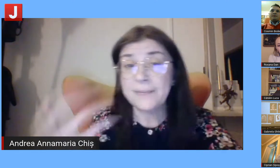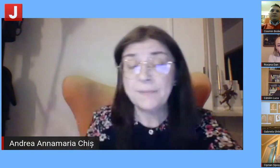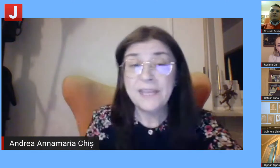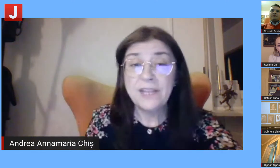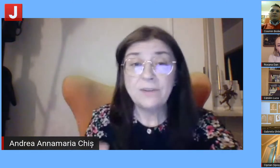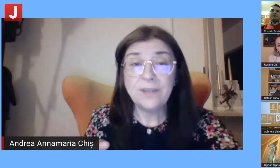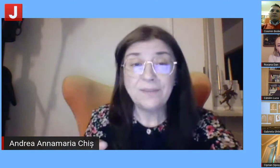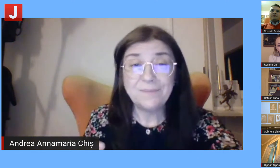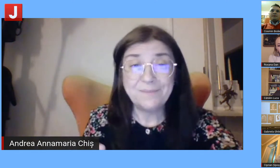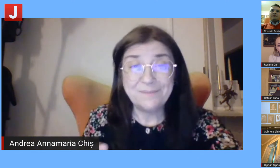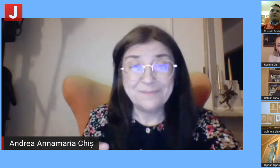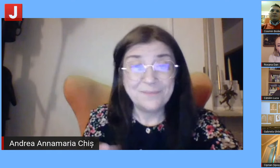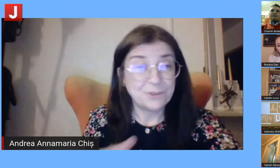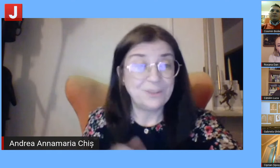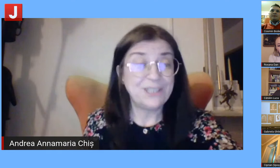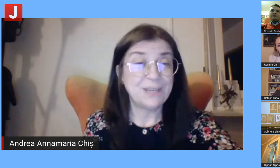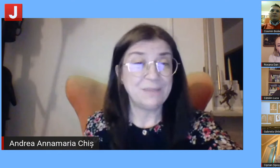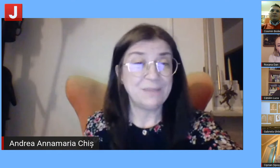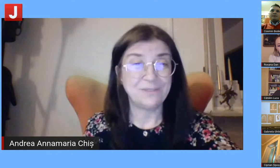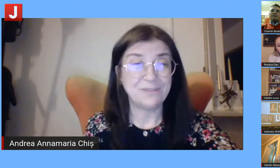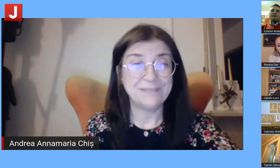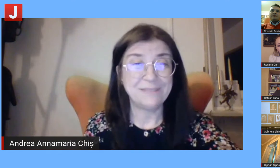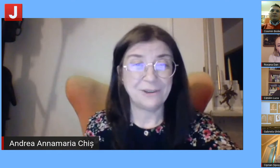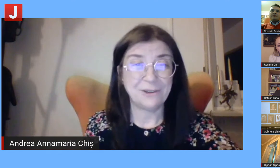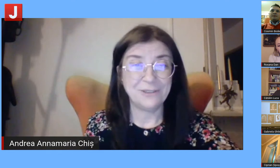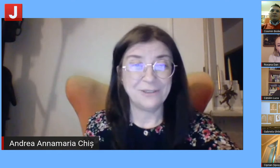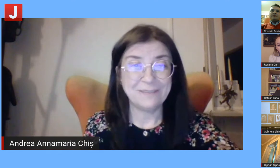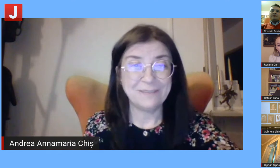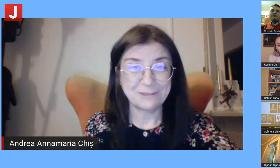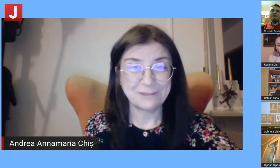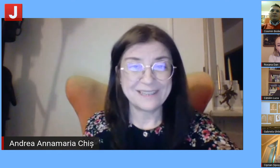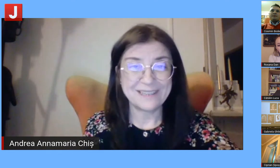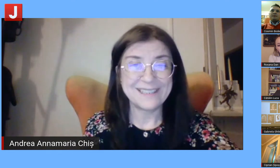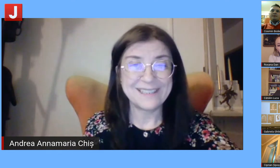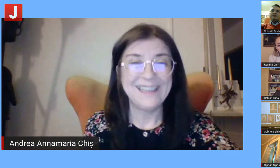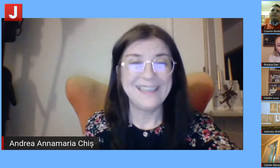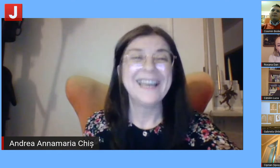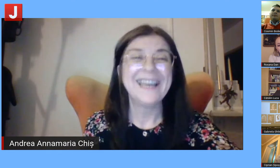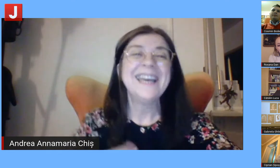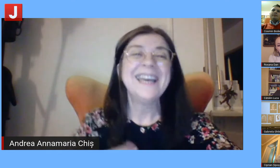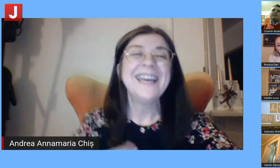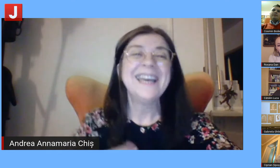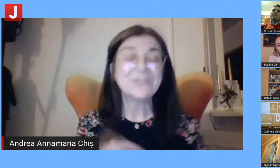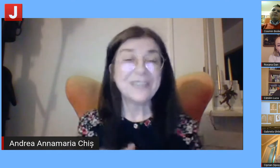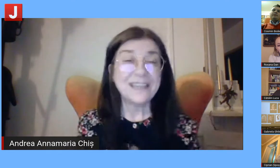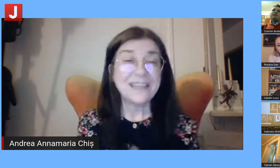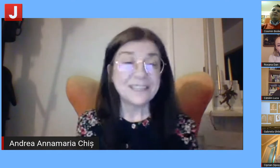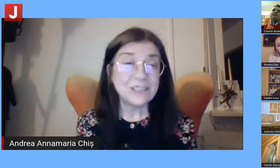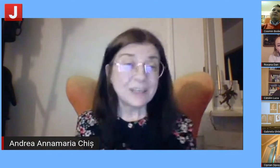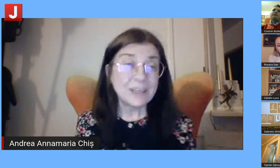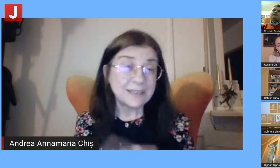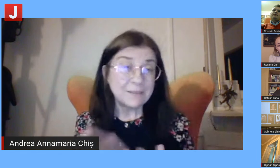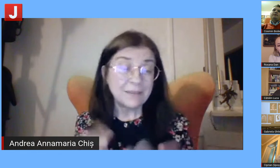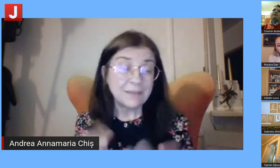sugerează. Nu știu de ce microfonie, mă scuzați. Ne